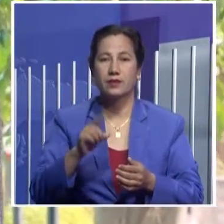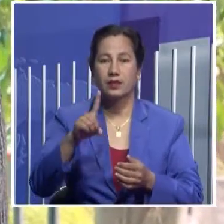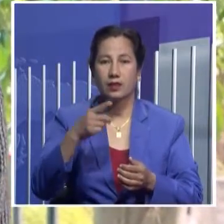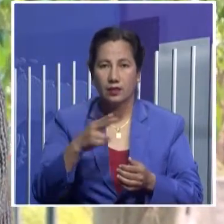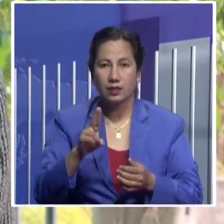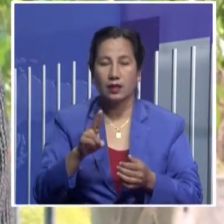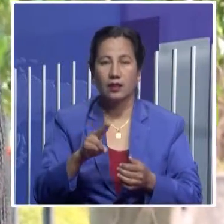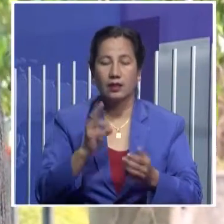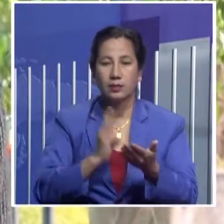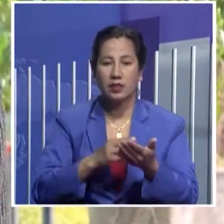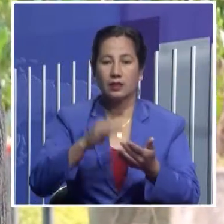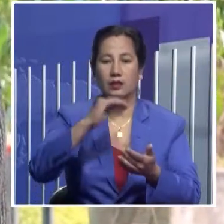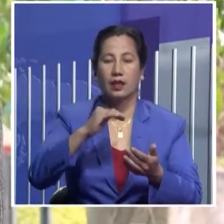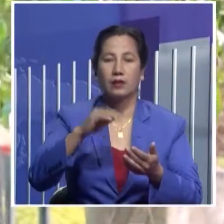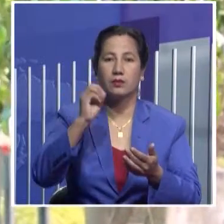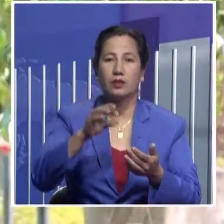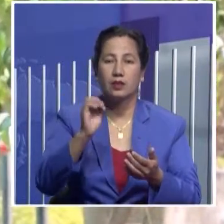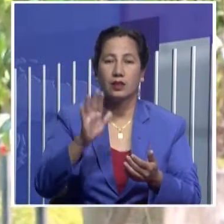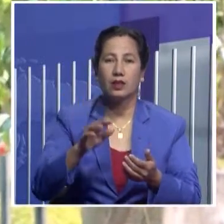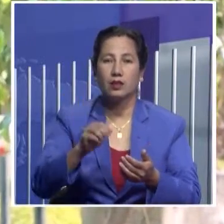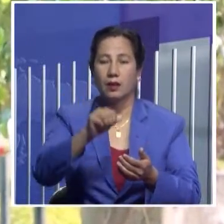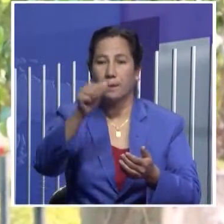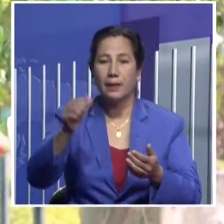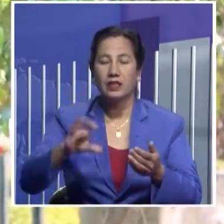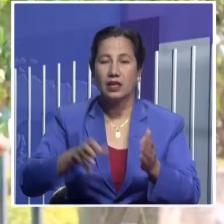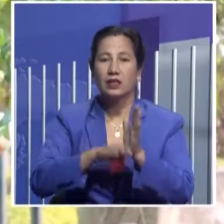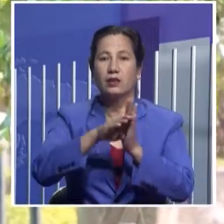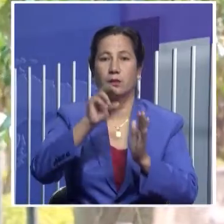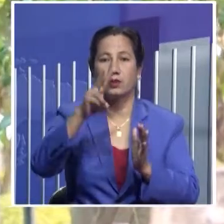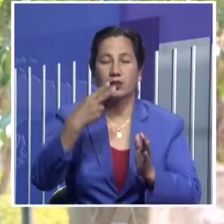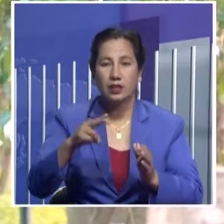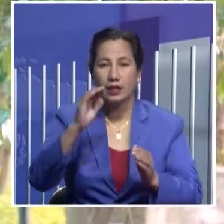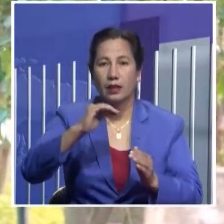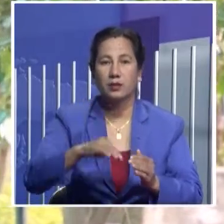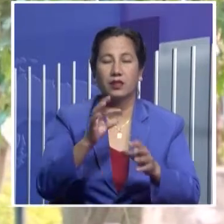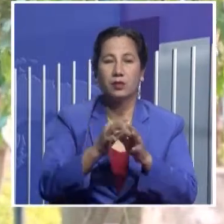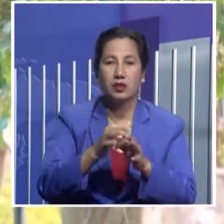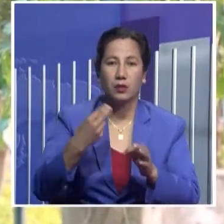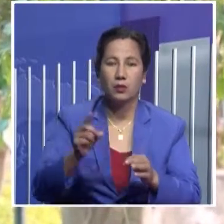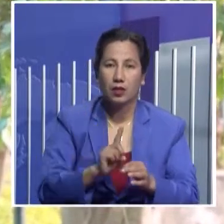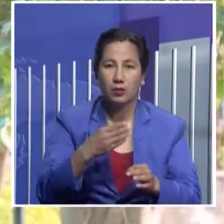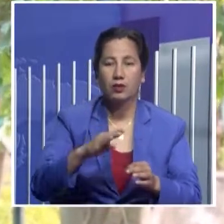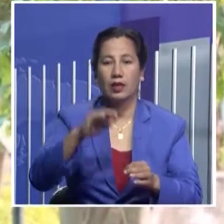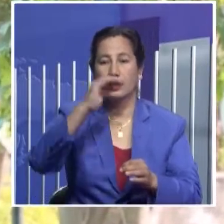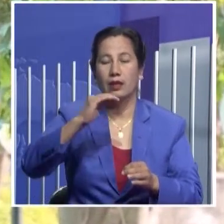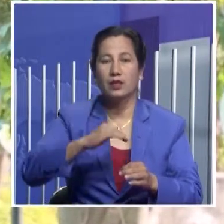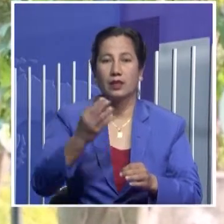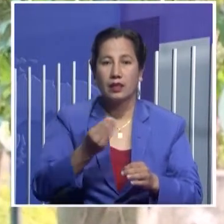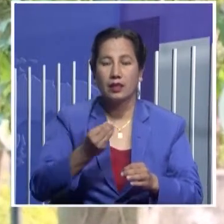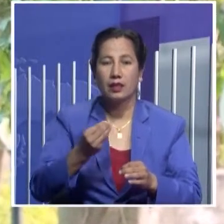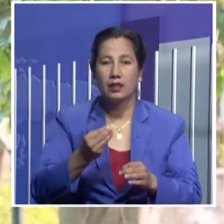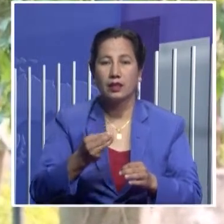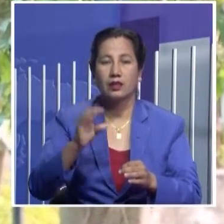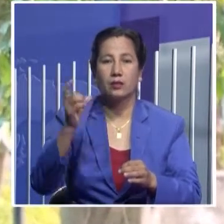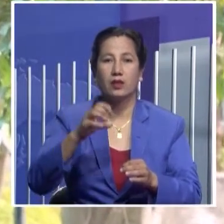एकजनालाई मात्रै हामीले तालिम दिन सकेका छौँ, कम्ती पनि हरेक स्थानीय तहमा दुईजनालाई तालिम दिने व्यवस्था गरियो भने राम्रो हुन्छ। अहिले पनि तालिम लिएका केही समायोजनले